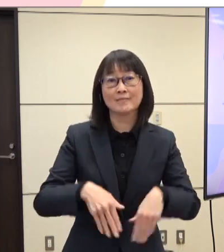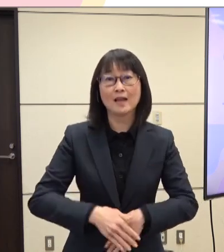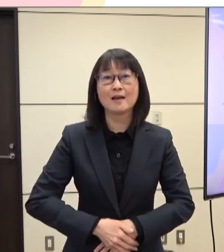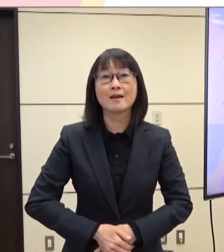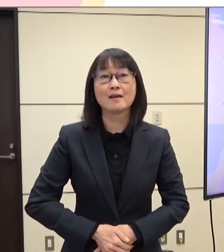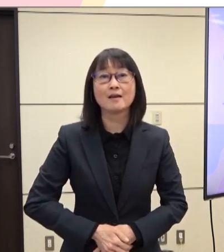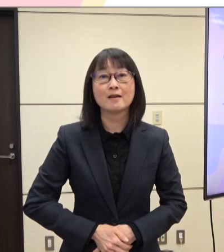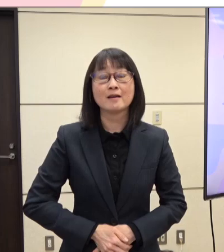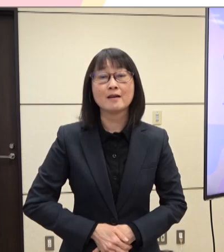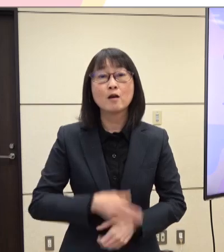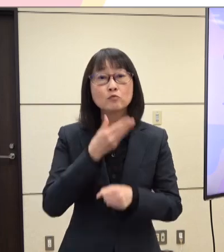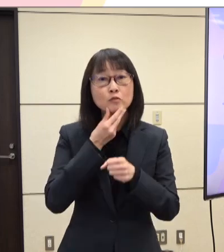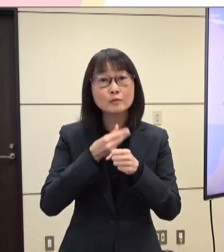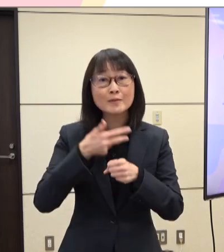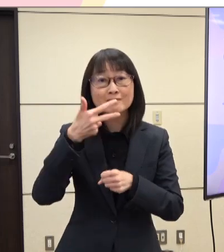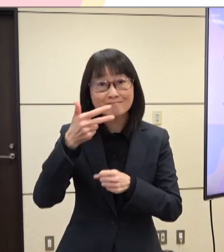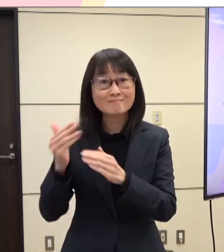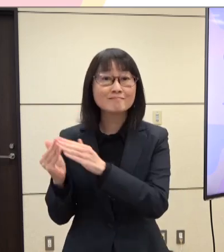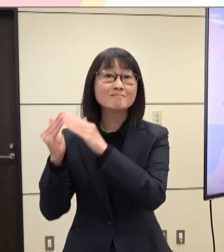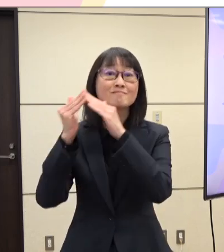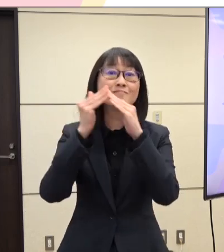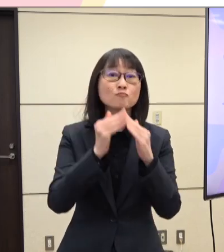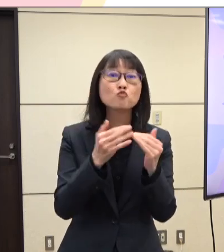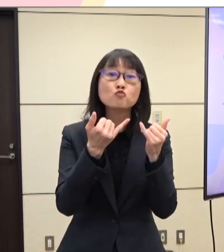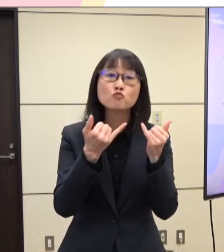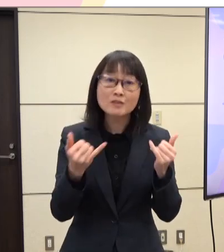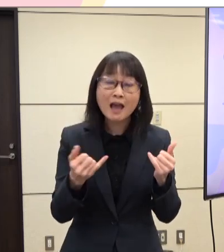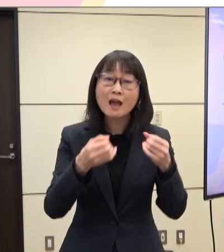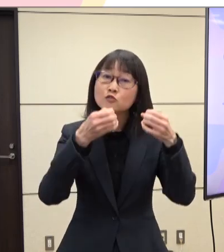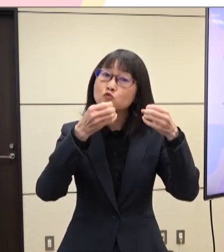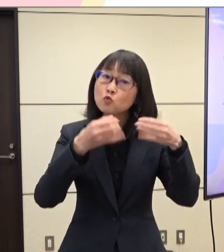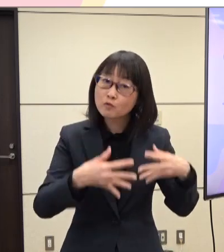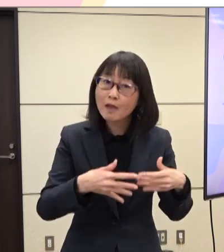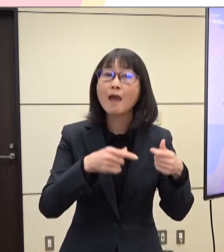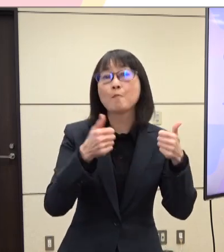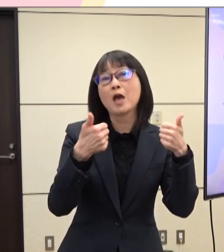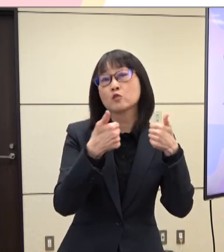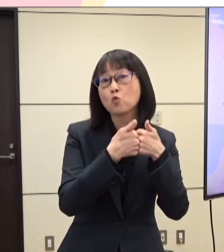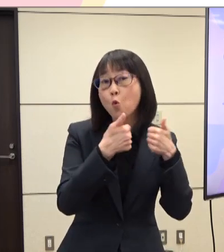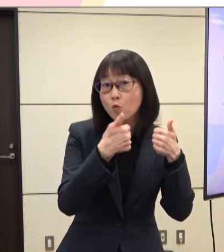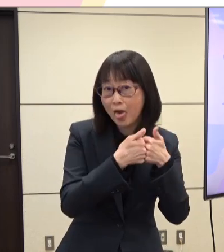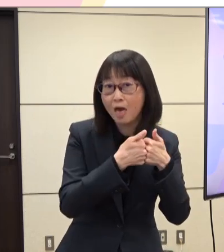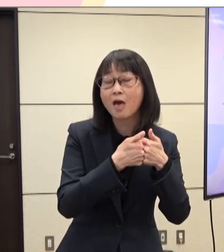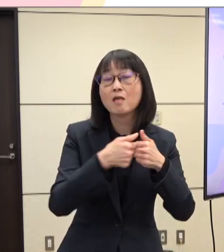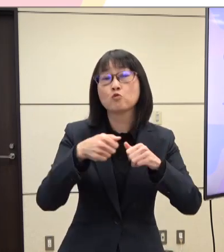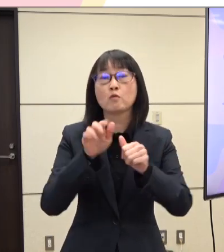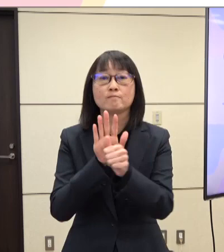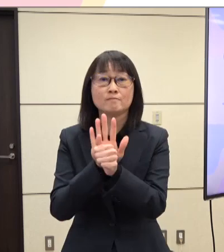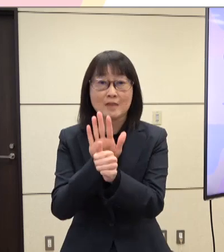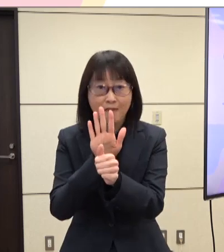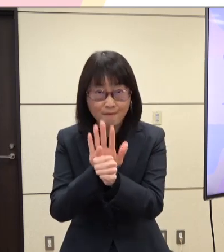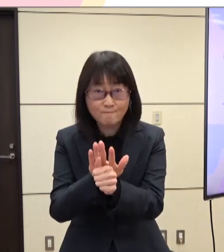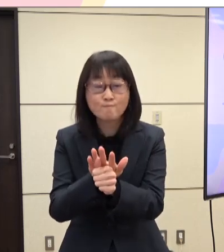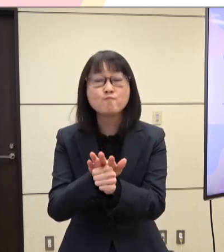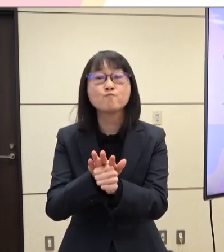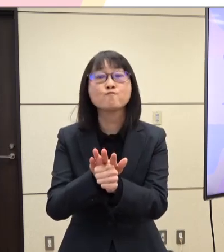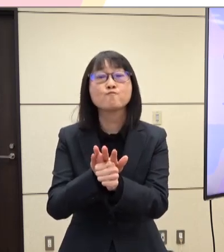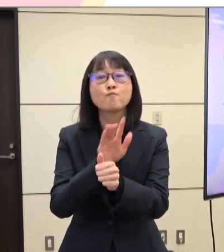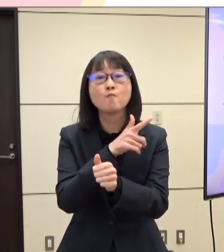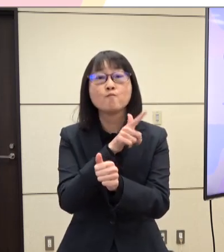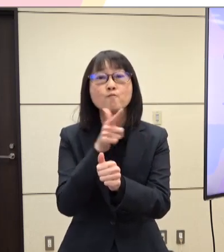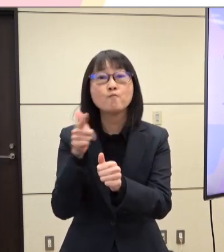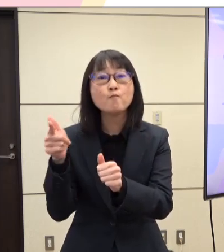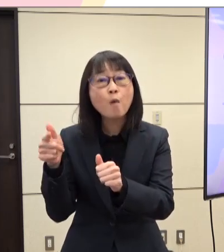本市の移住者の定義ですけれども、福島市の相談とか支援策とか、まあ、そういう何らかの施策を通じ